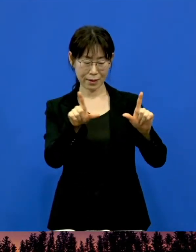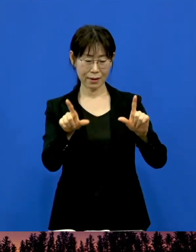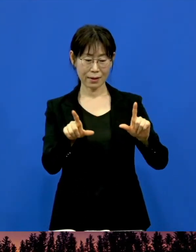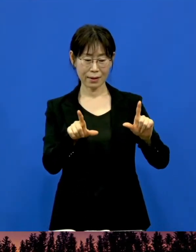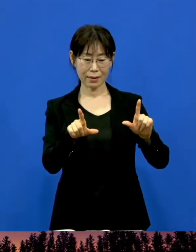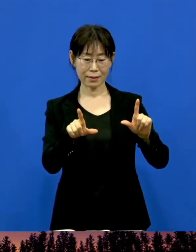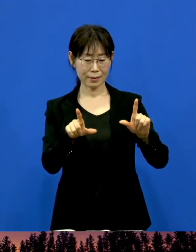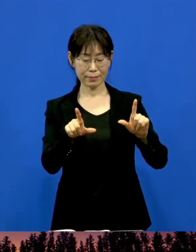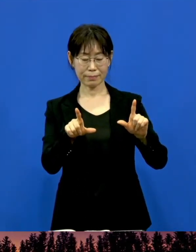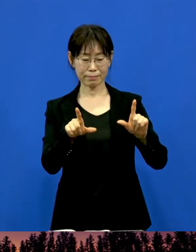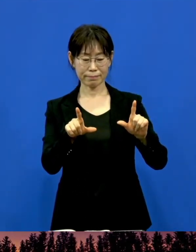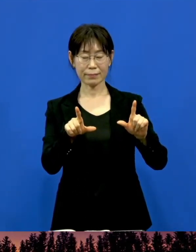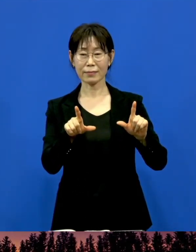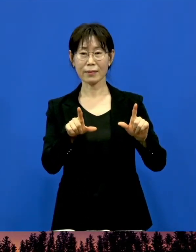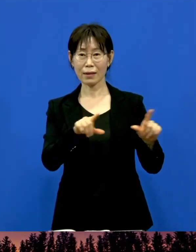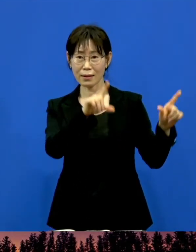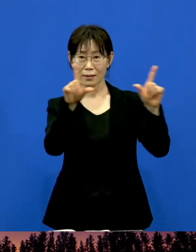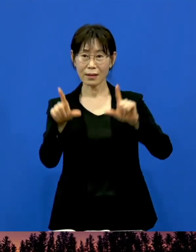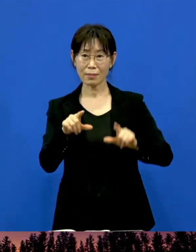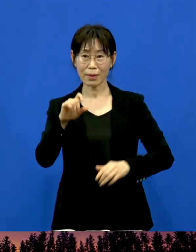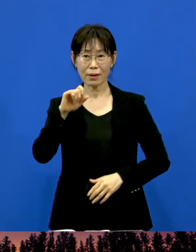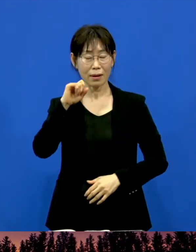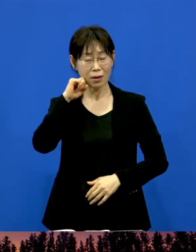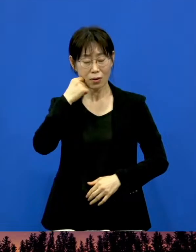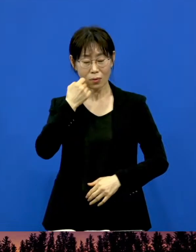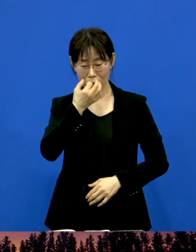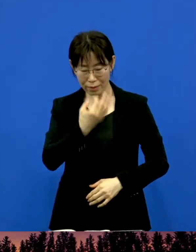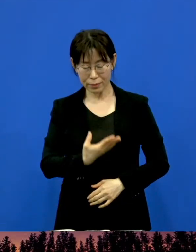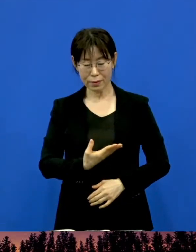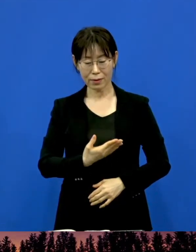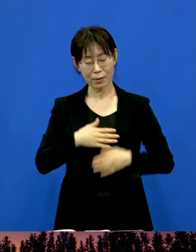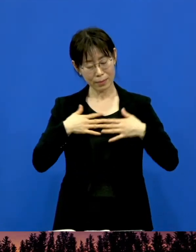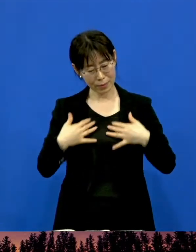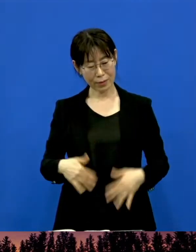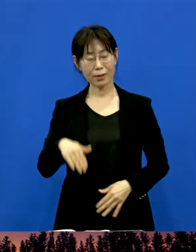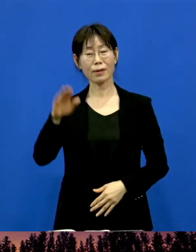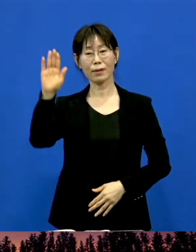우리의 시간과 돈과 정력을 낭비하지 않아도 돼요.